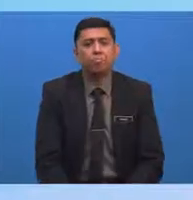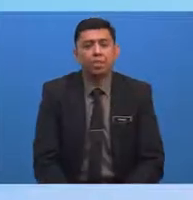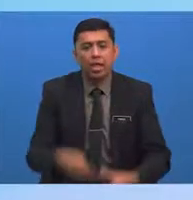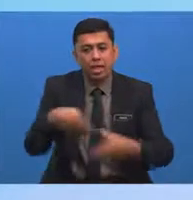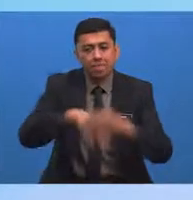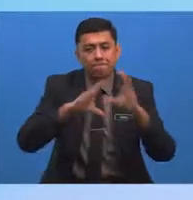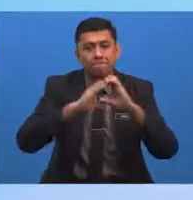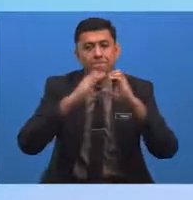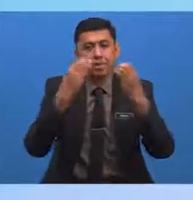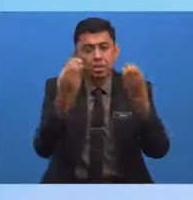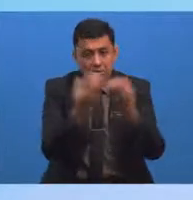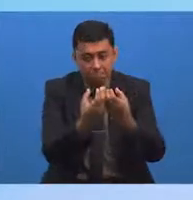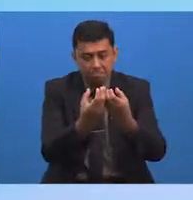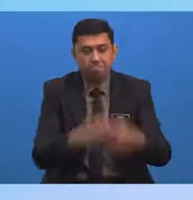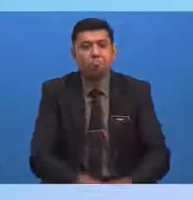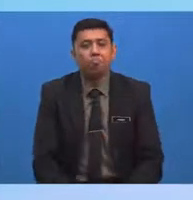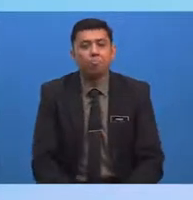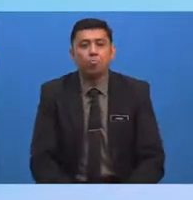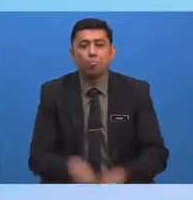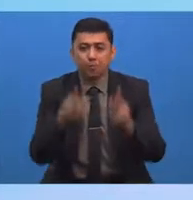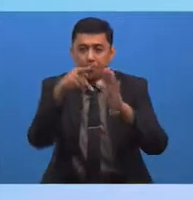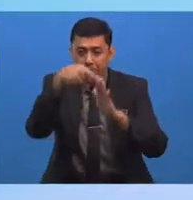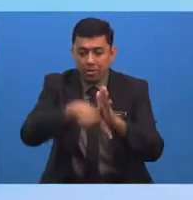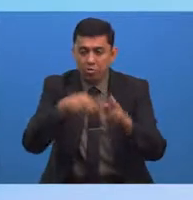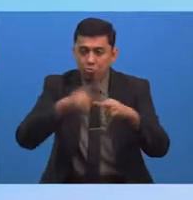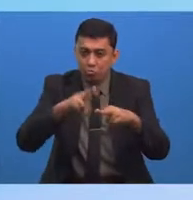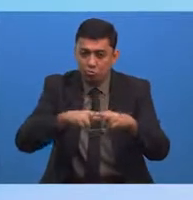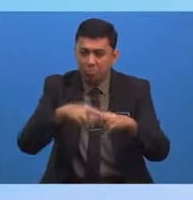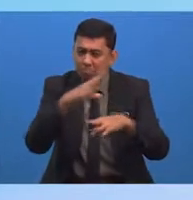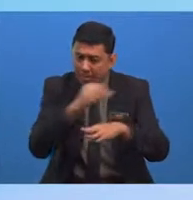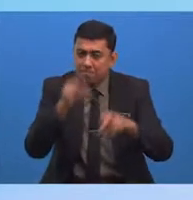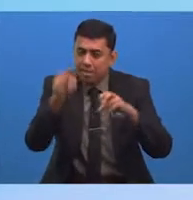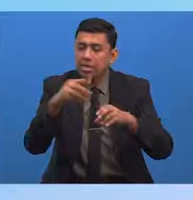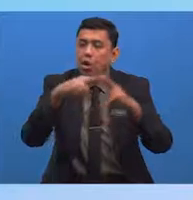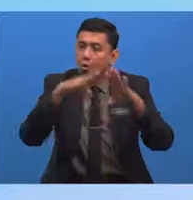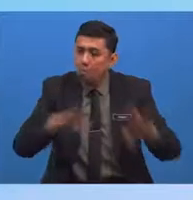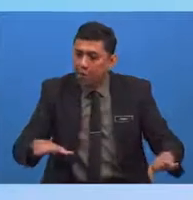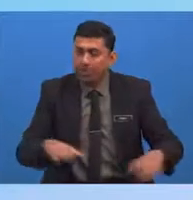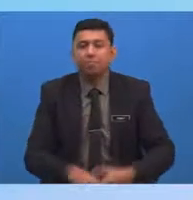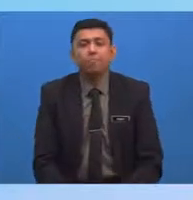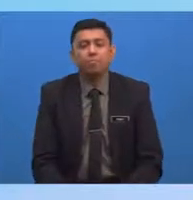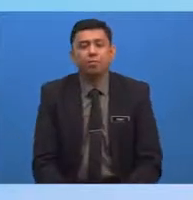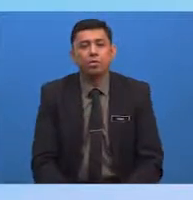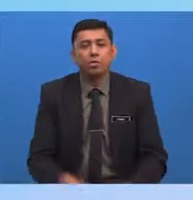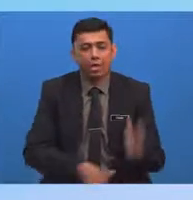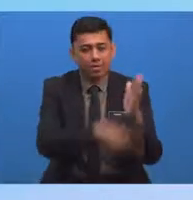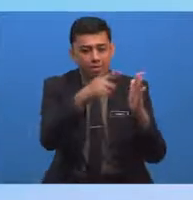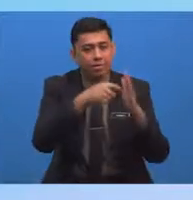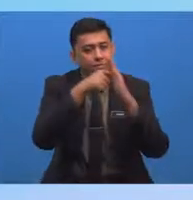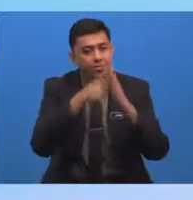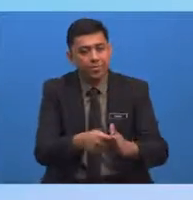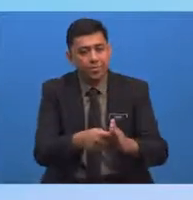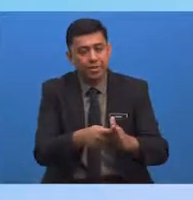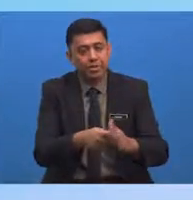penduduk dan memastikan keharmonian berkekalan. Pemilihan pemimpin masyarakat ini lebih menekankan